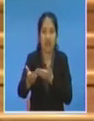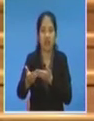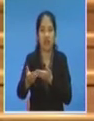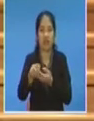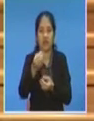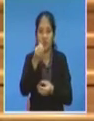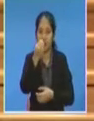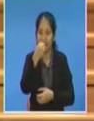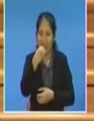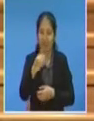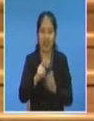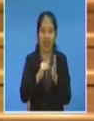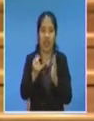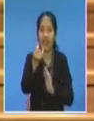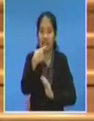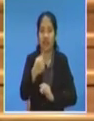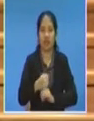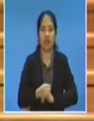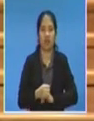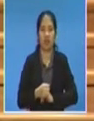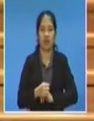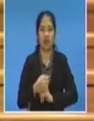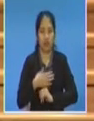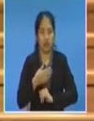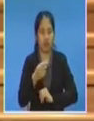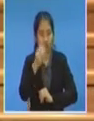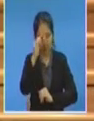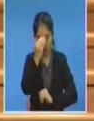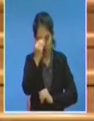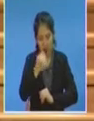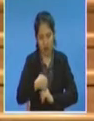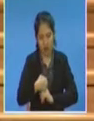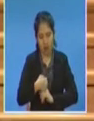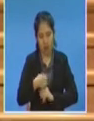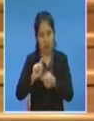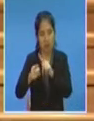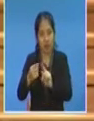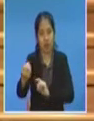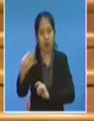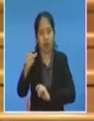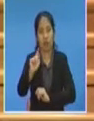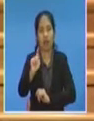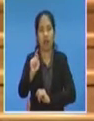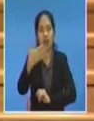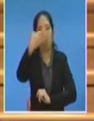หรือไงเขาบอกว่าลืมกินเพราะเขาขี้ลืมไ